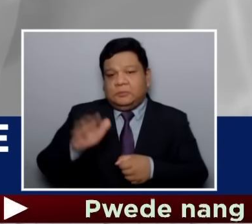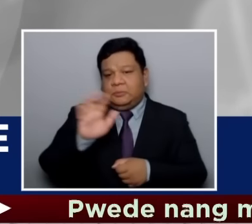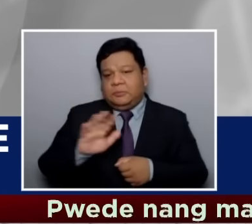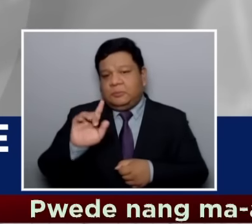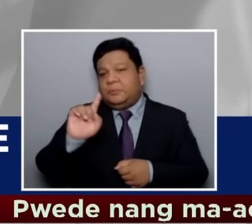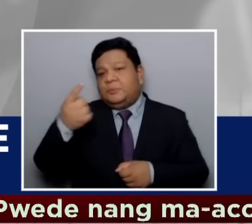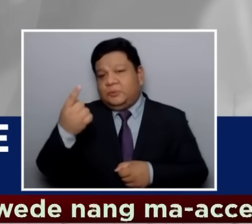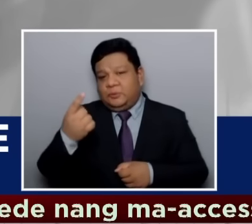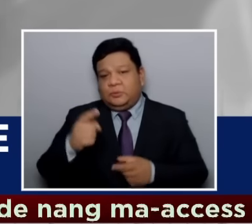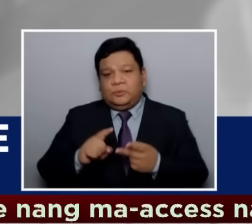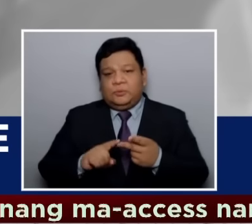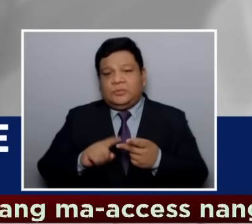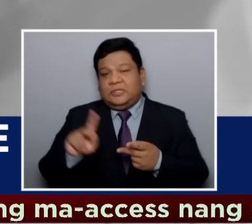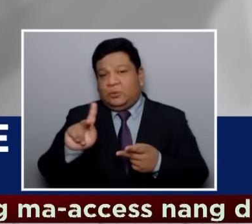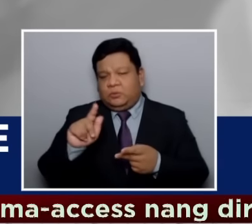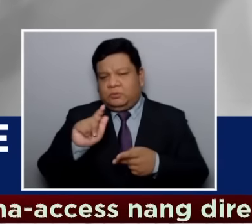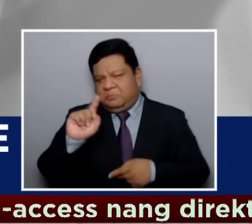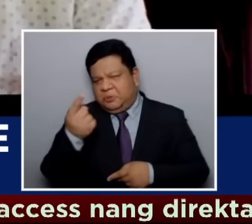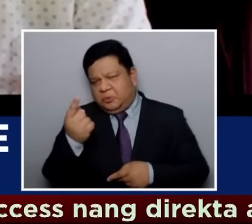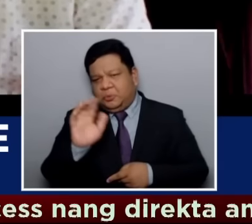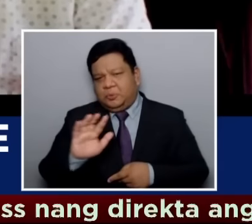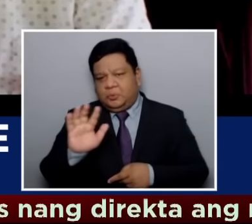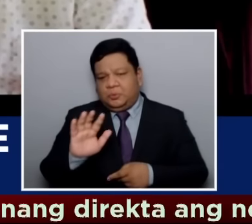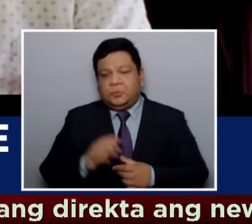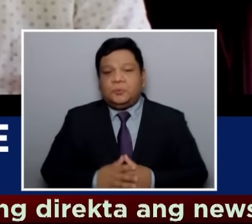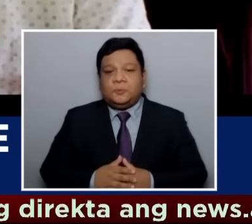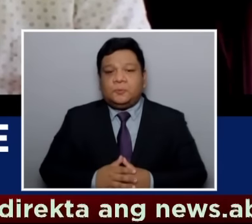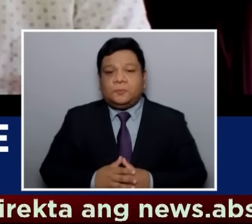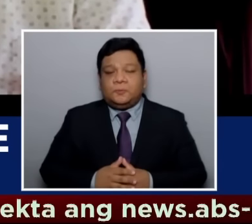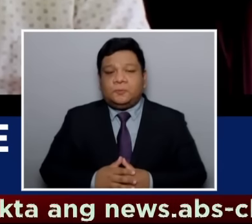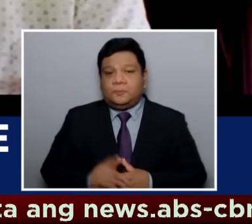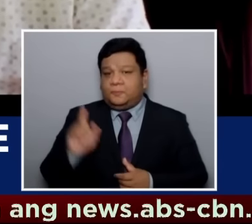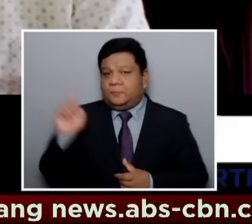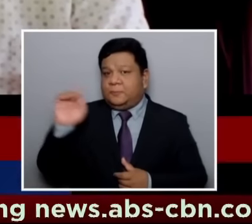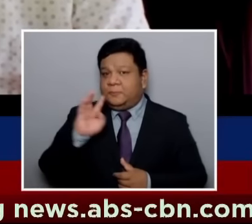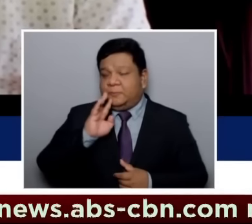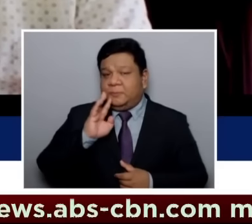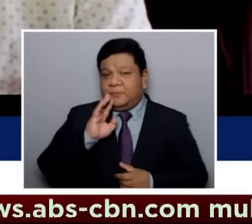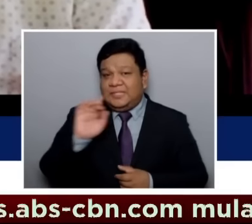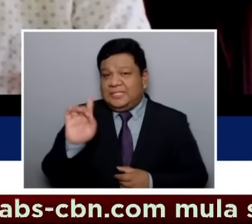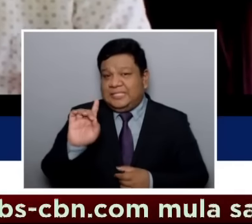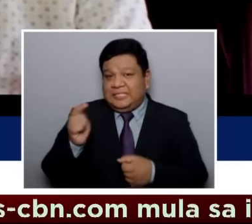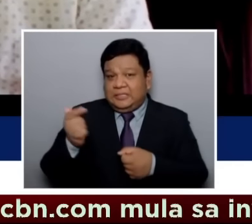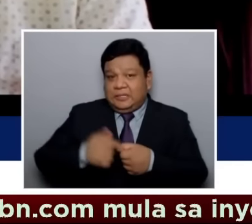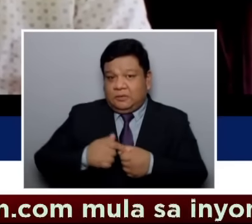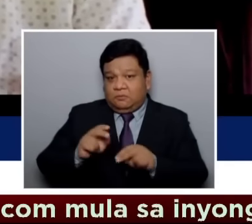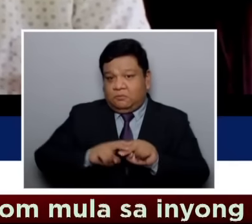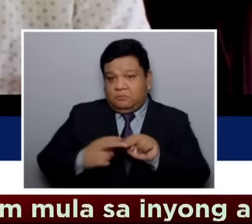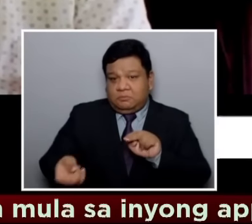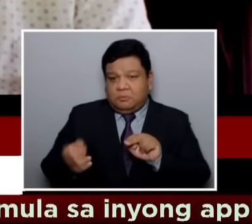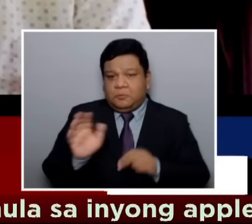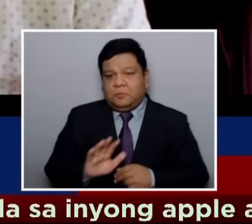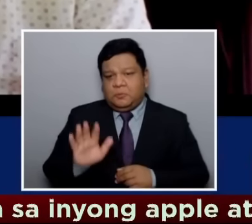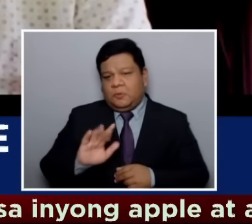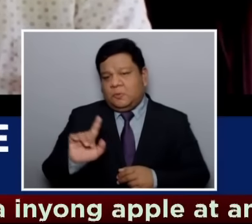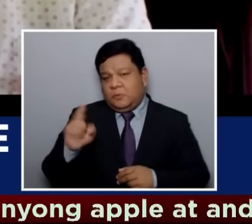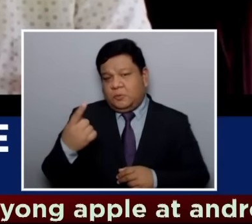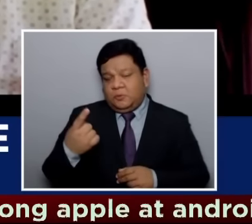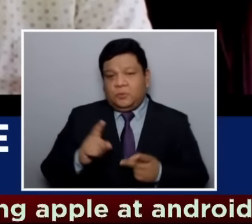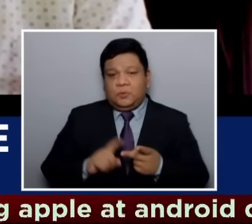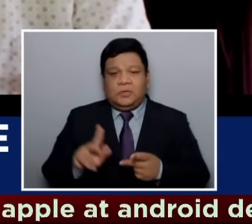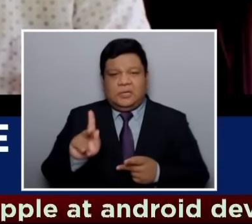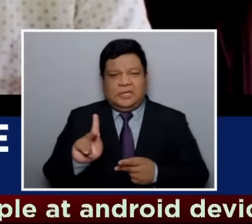kerosene. Rollback sa diesel, more than 1 peso ang estimate. Estimate po yan. Ang kerosene po ay more or